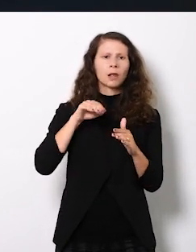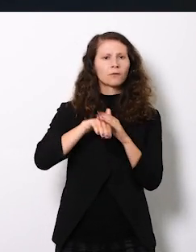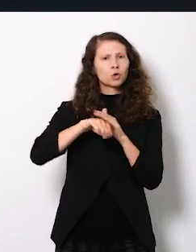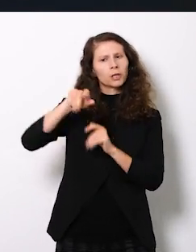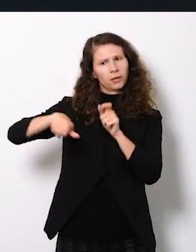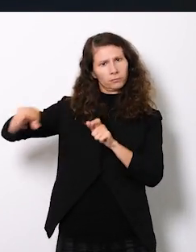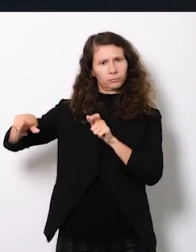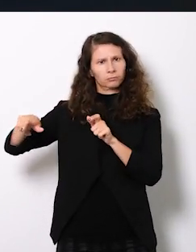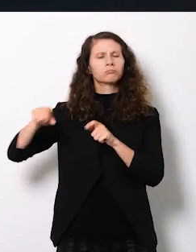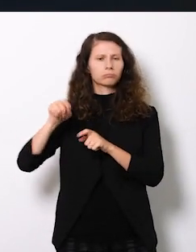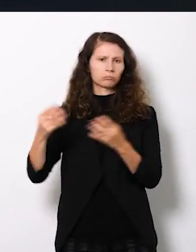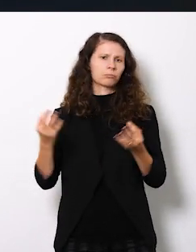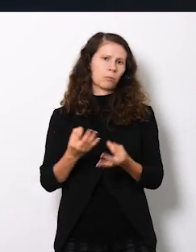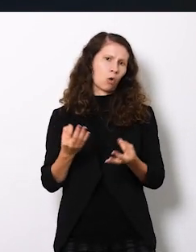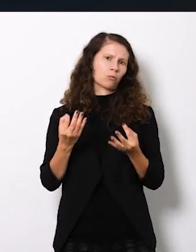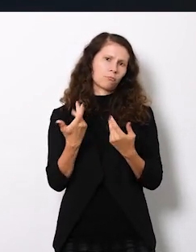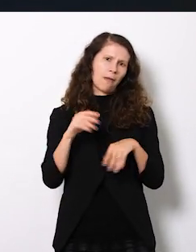Geflüchteten. Wir wissen ja, dass